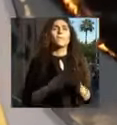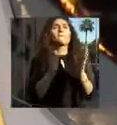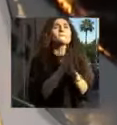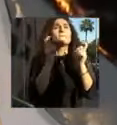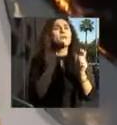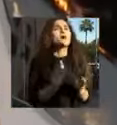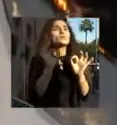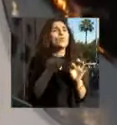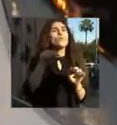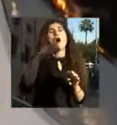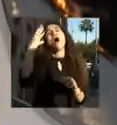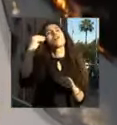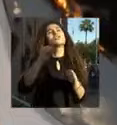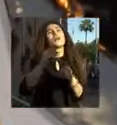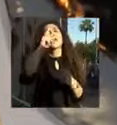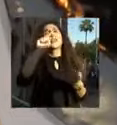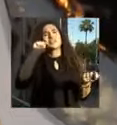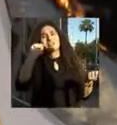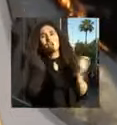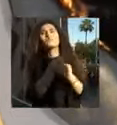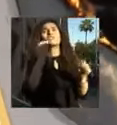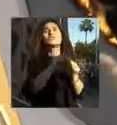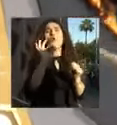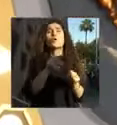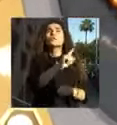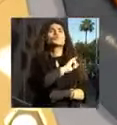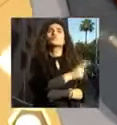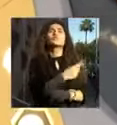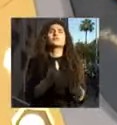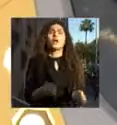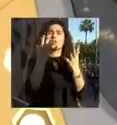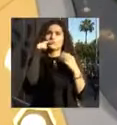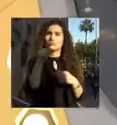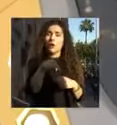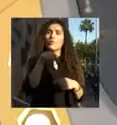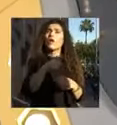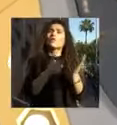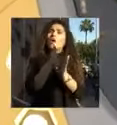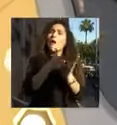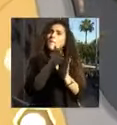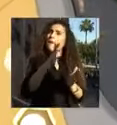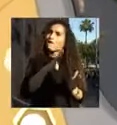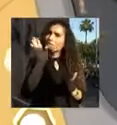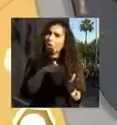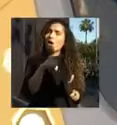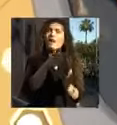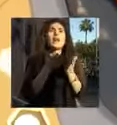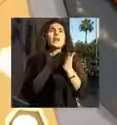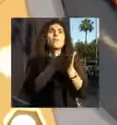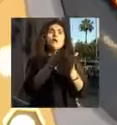Mersin'in bu anlayışını değiştirmeye kimsenin gücü yetmeyecek. Mersin'de tarım var. Çok değerli limanımız